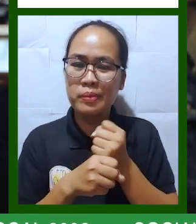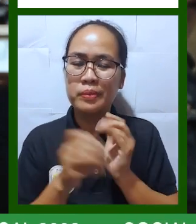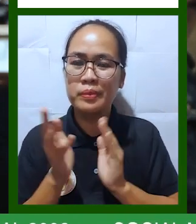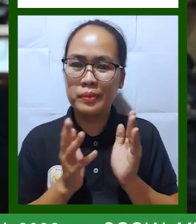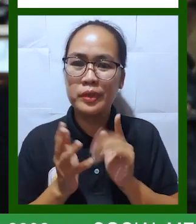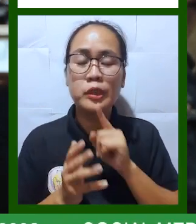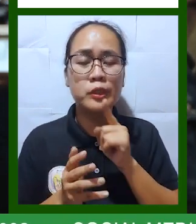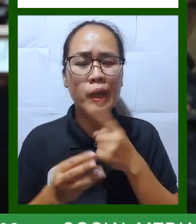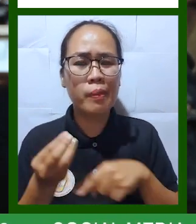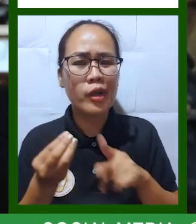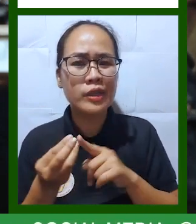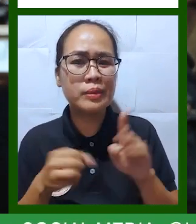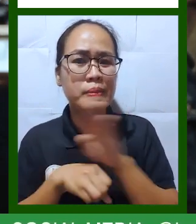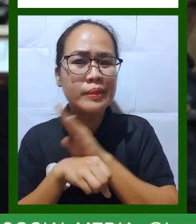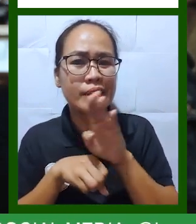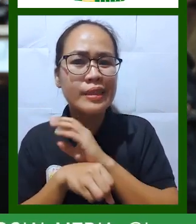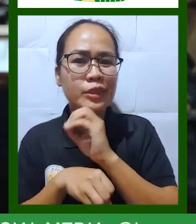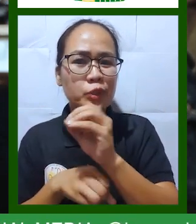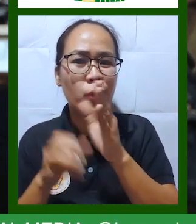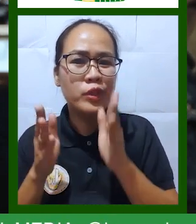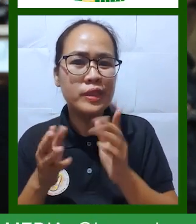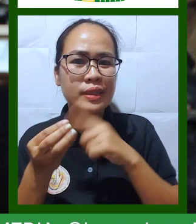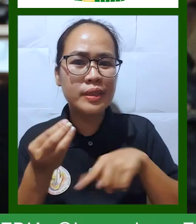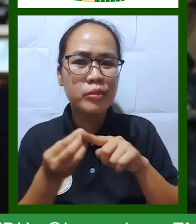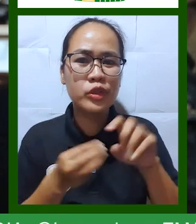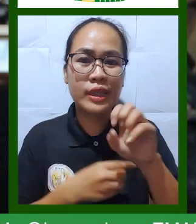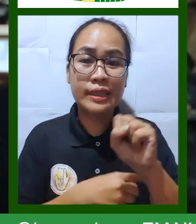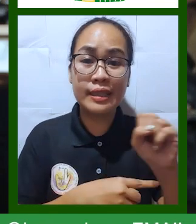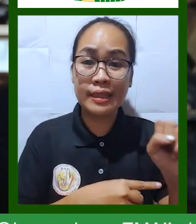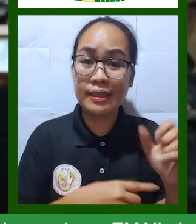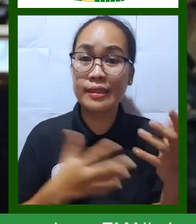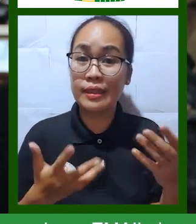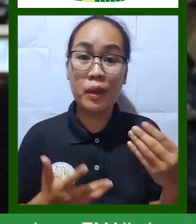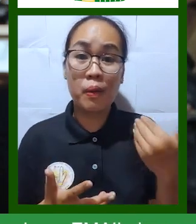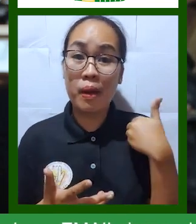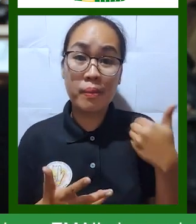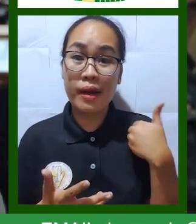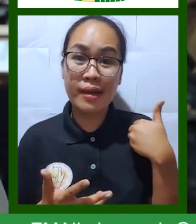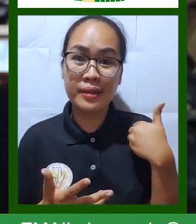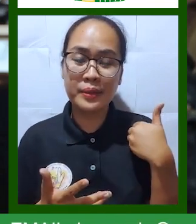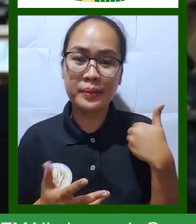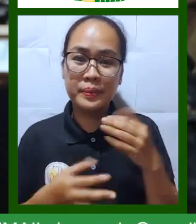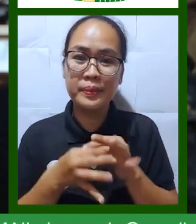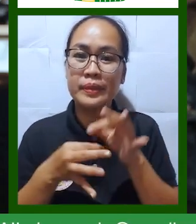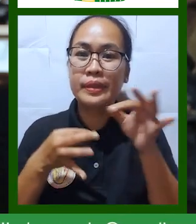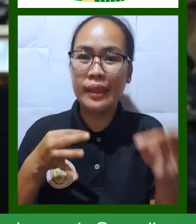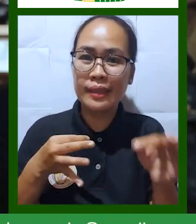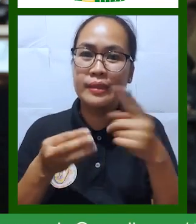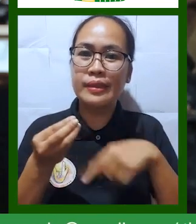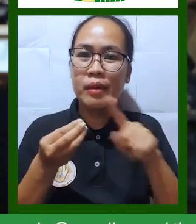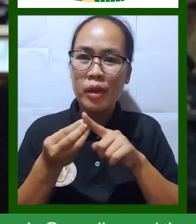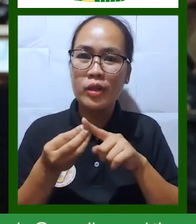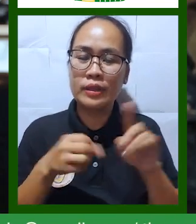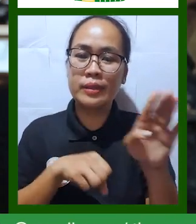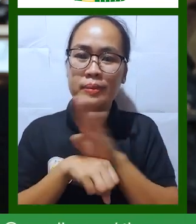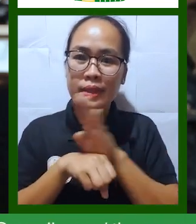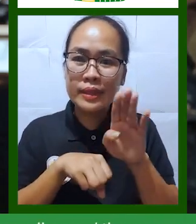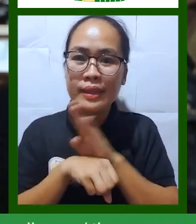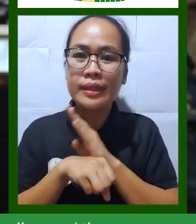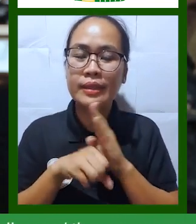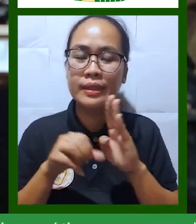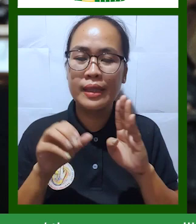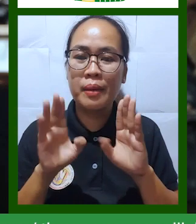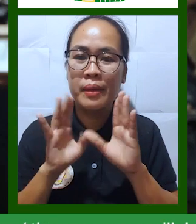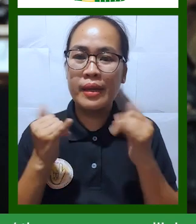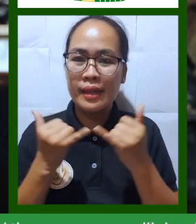rin, no, napapag-usapan na rin ng mga business owners, no, dahil dyan sa SSS. No. So wala pa hong extension ang ating barangay